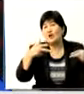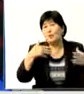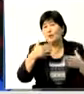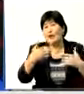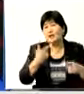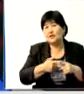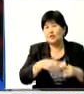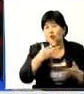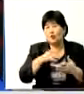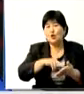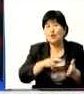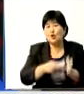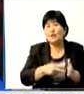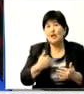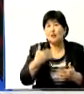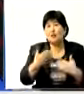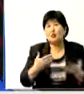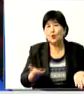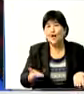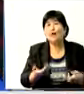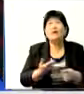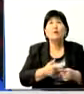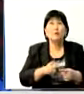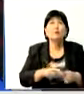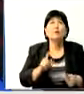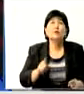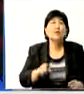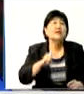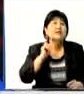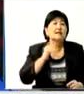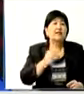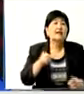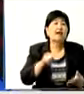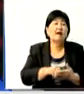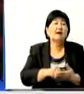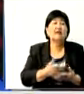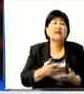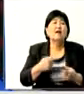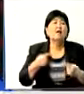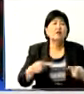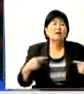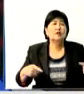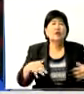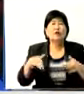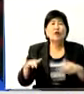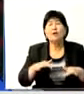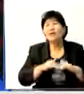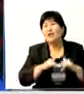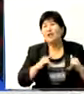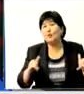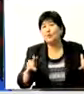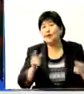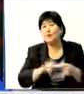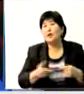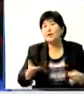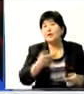арқылы өздерінің жобаларын ұсынуда. Яғни біз осы жастардың арасындағы кәсіпкерліктің түрлі бағыттарын дамытуға байланысты